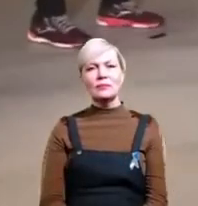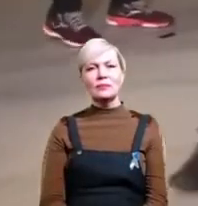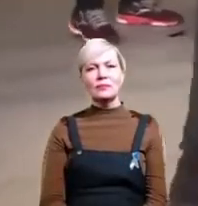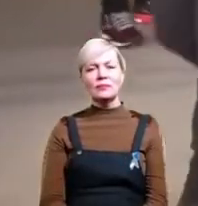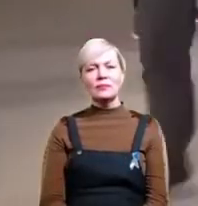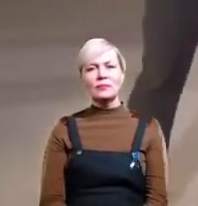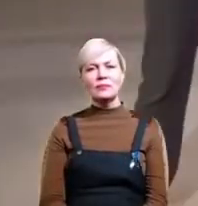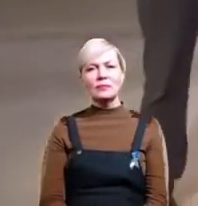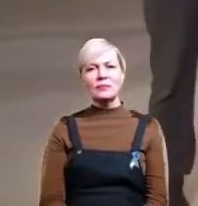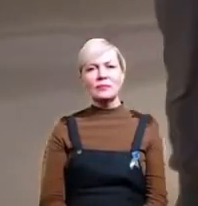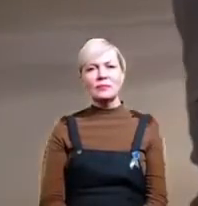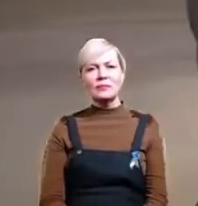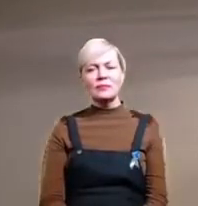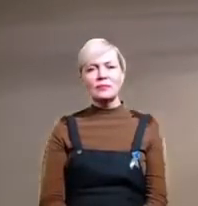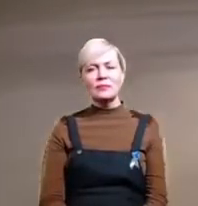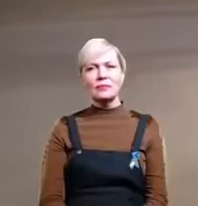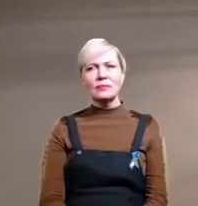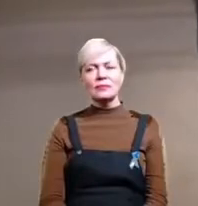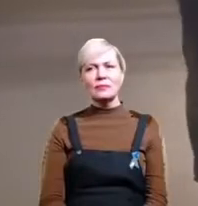Не-не-не, отсюда, когда мы забегаем.